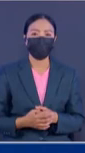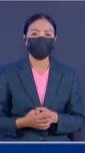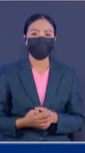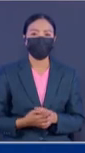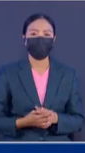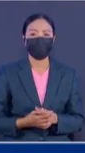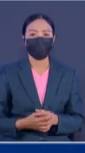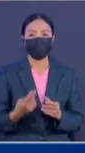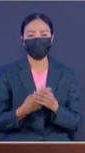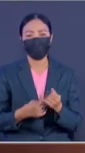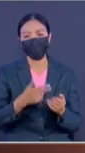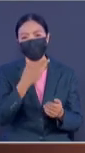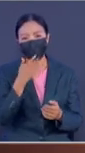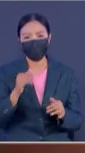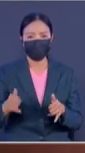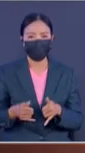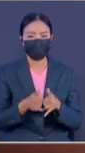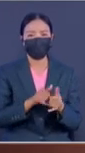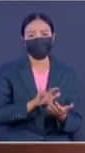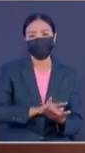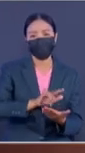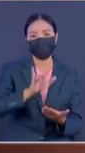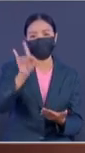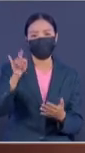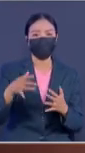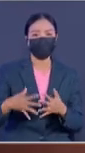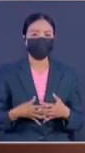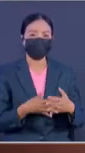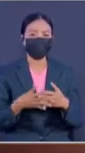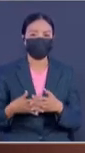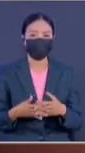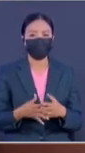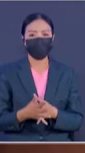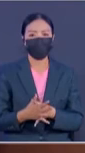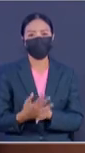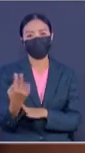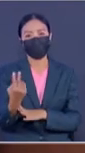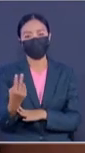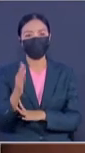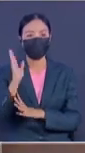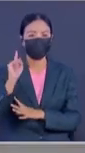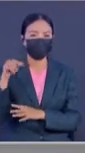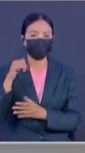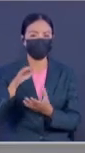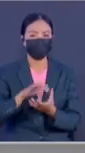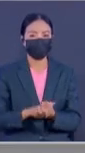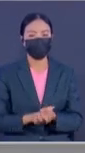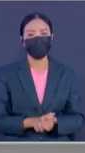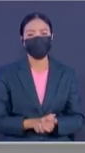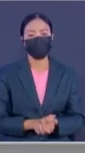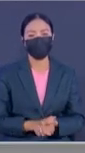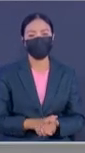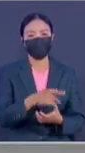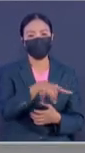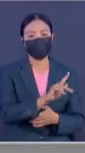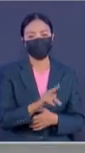เป็นอีกหนึ่งคู่หวานนะคะที่ได้ควงกันบินลัดฟ้าไปไกลถึงสหรัฐอเมริกาสำหรับคู่สามีภรรยาพีเคปิยวัฒน์และโยเกิร์ตณัฐช